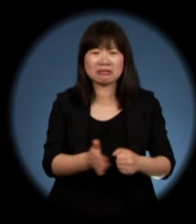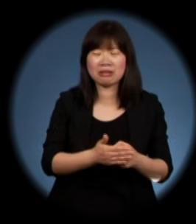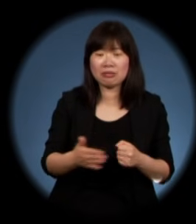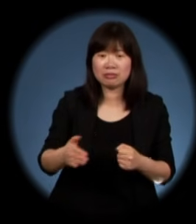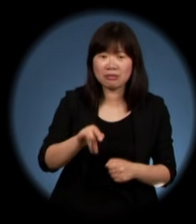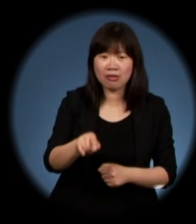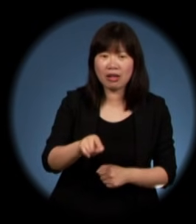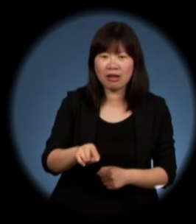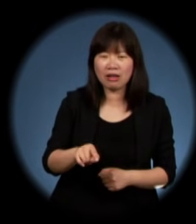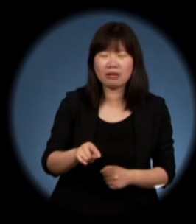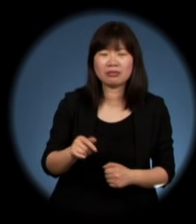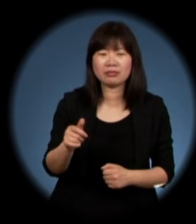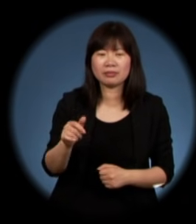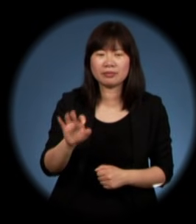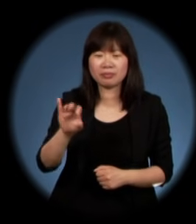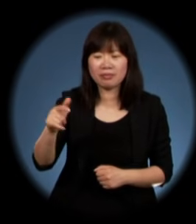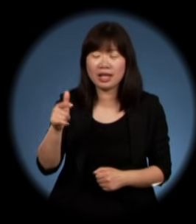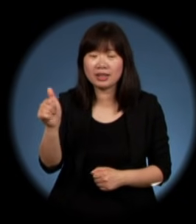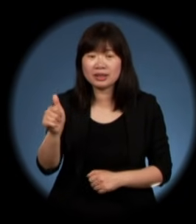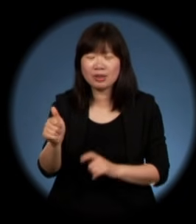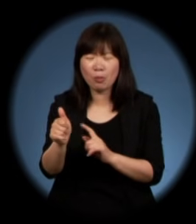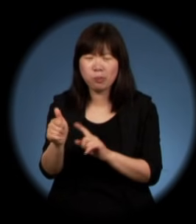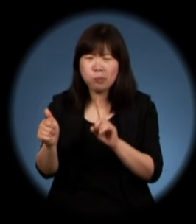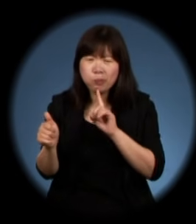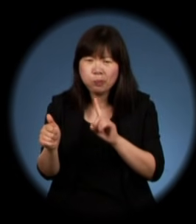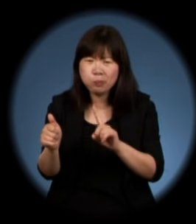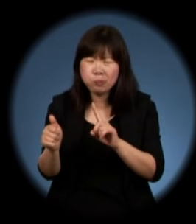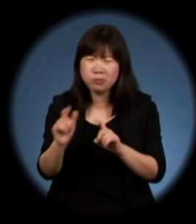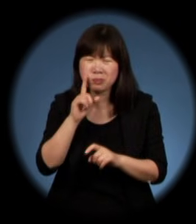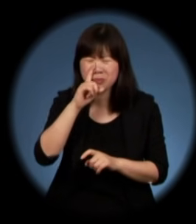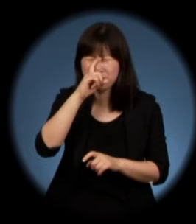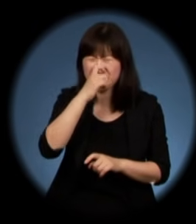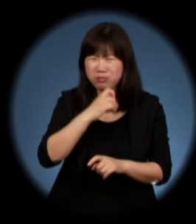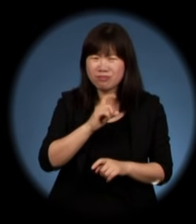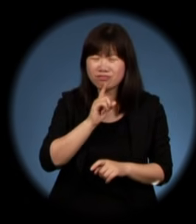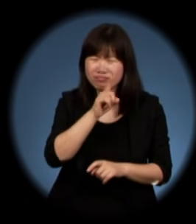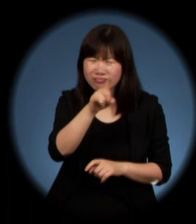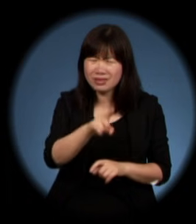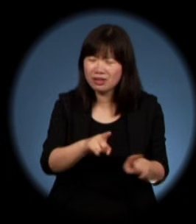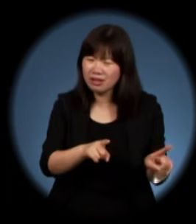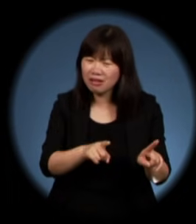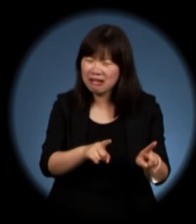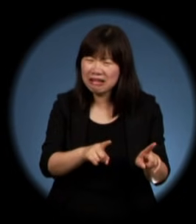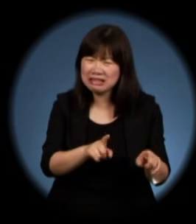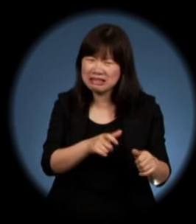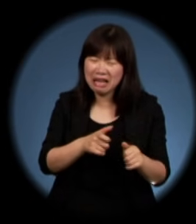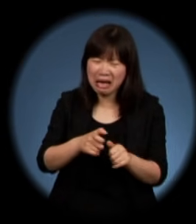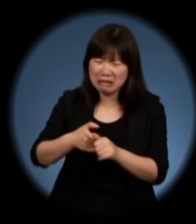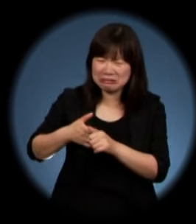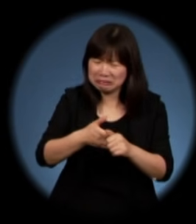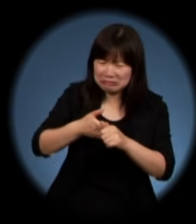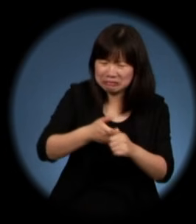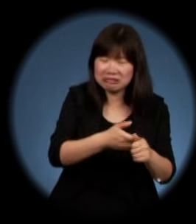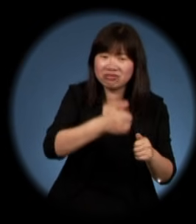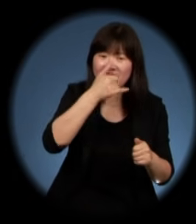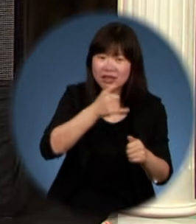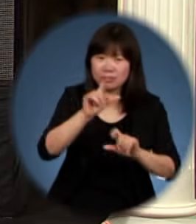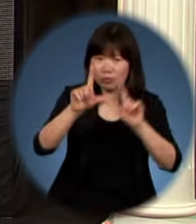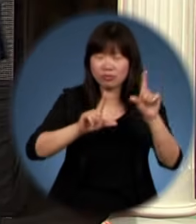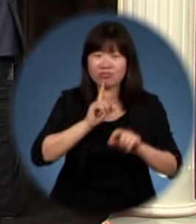이 판이 매출 있게 뭐랄까요 이 지저분하게 이렇게 마케 이거는 뭐 드리되 다 그렇죠 돌이 되는 그런